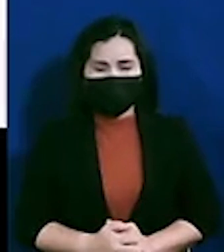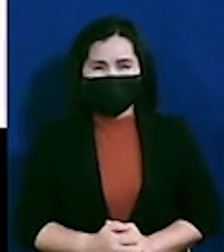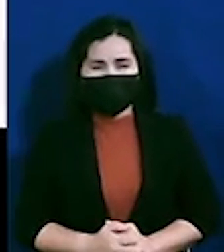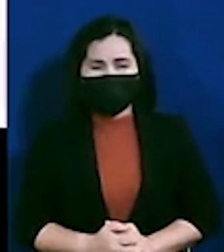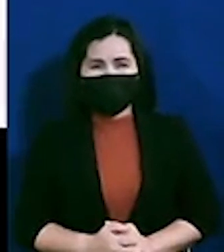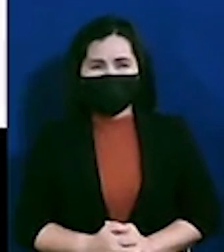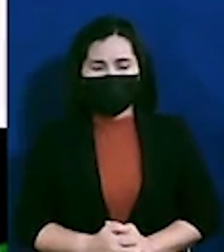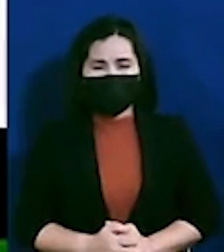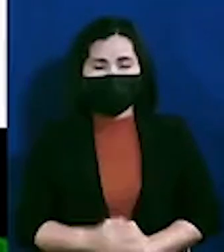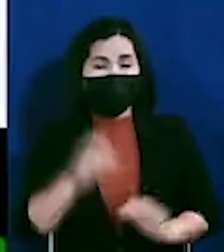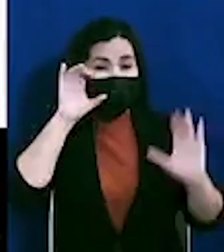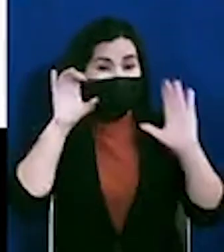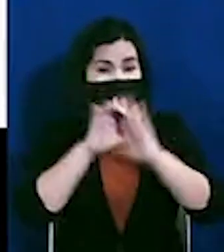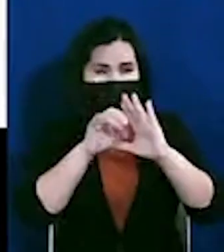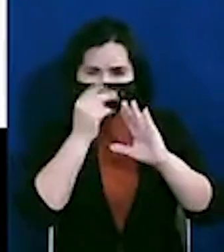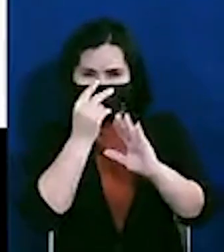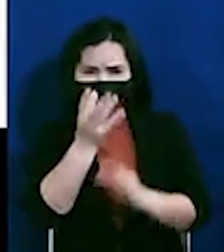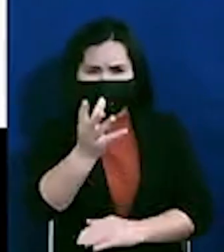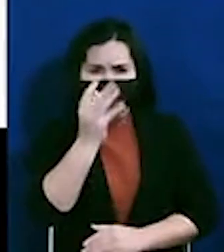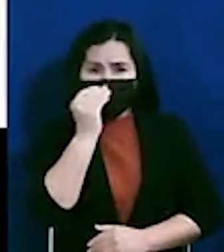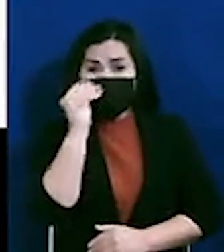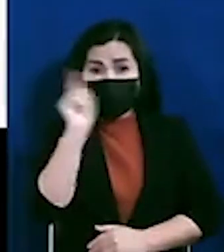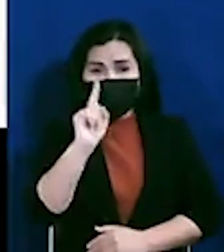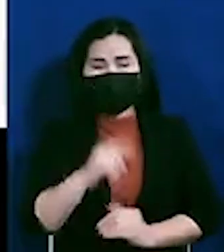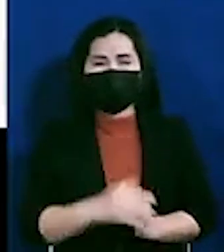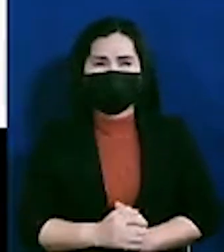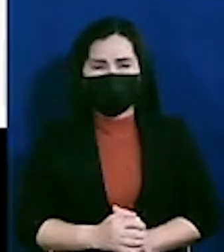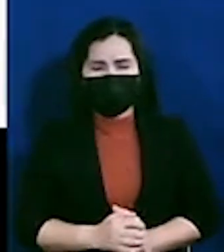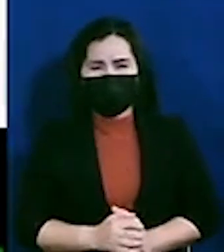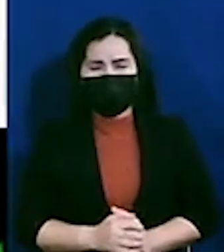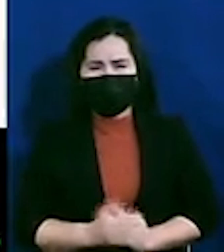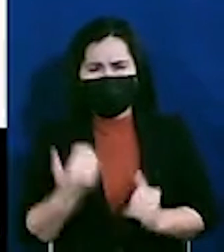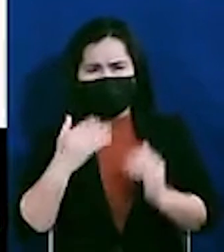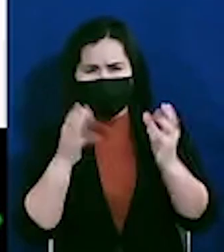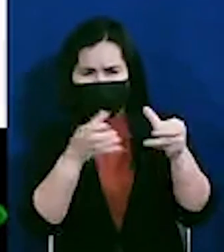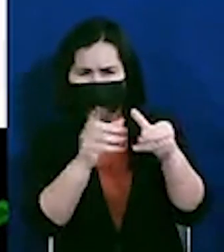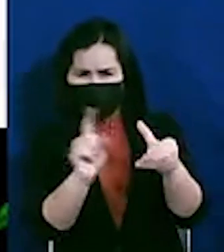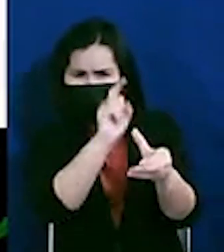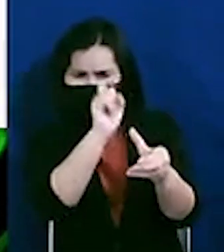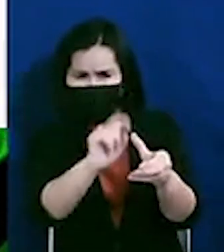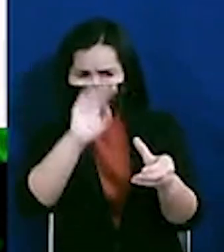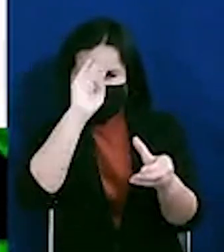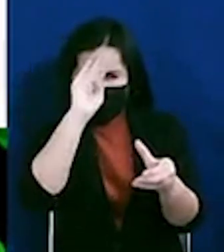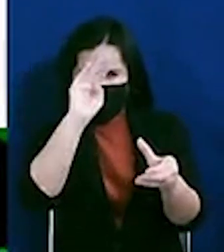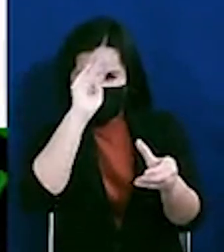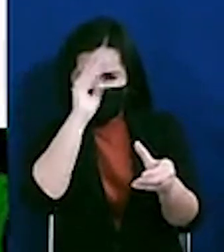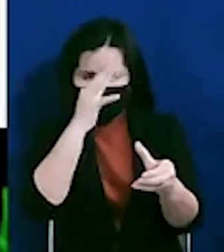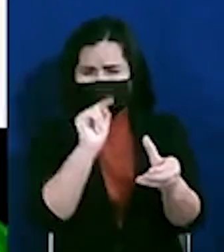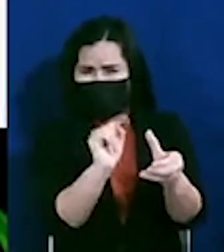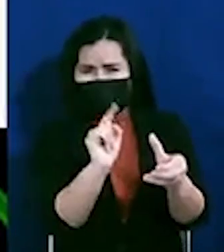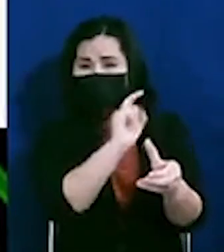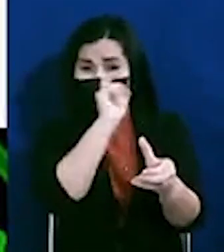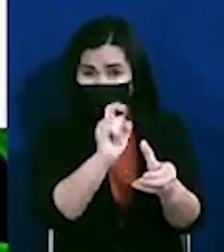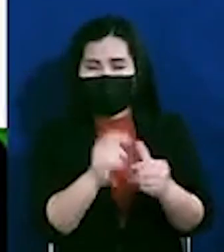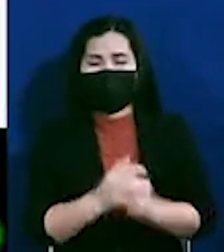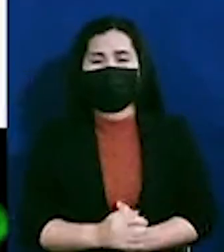เราใช้ทั้งผู้ที่เอ่อเข้าข่ายสงสัยอะไรก็แล้วแต่นะครับอยากรู้ว่าตัวเองติดโควิชหรือไม่